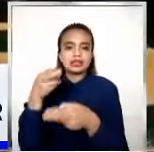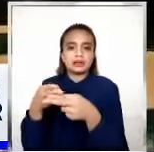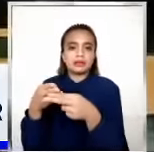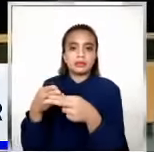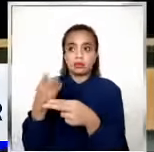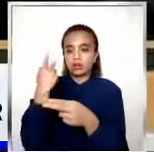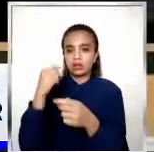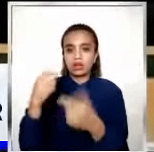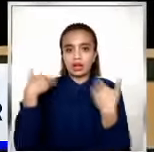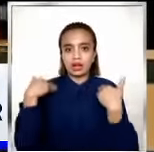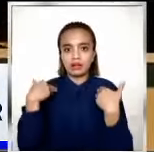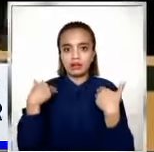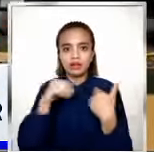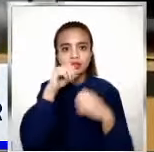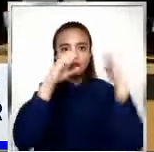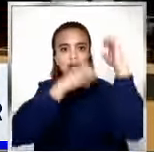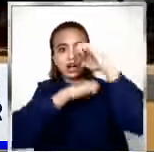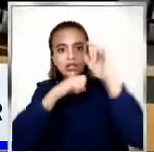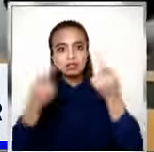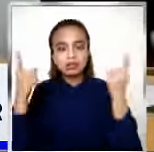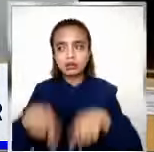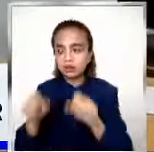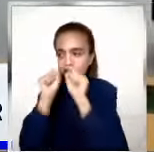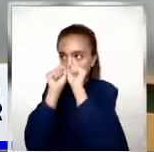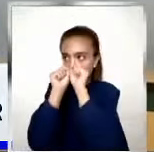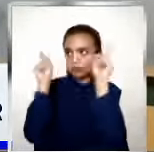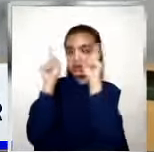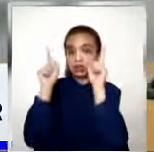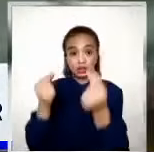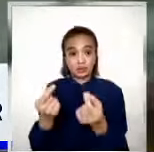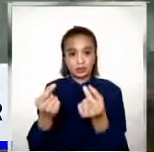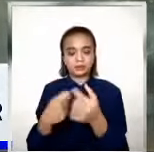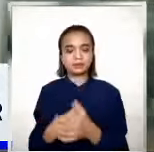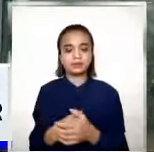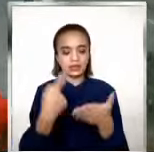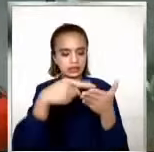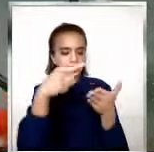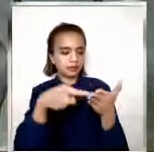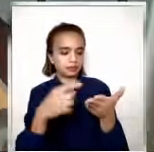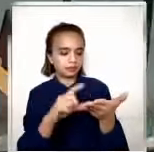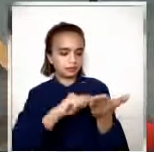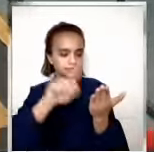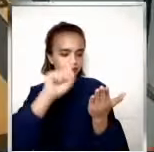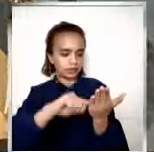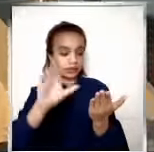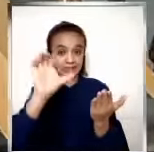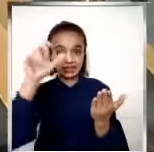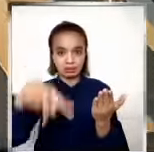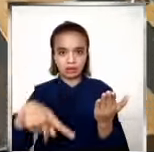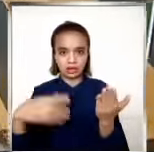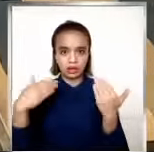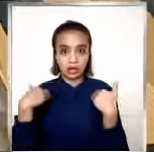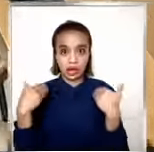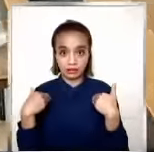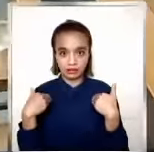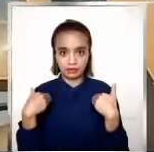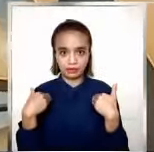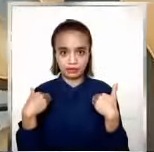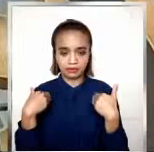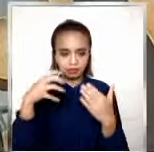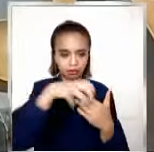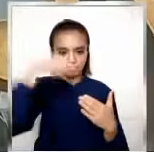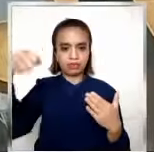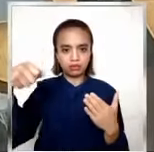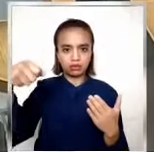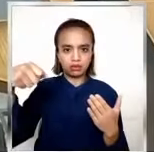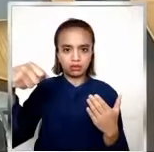di inaasahang pangyayari. Habang nag-check daw sila ng kanilang cellphone, biglang may kumablot ng una yung phone ko muna.